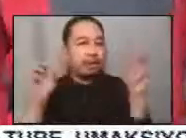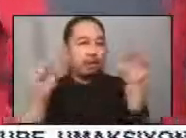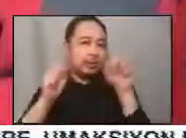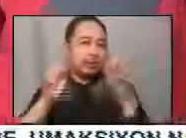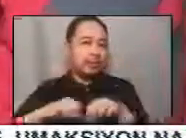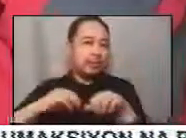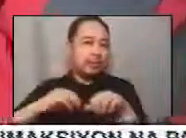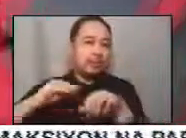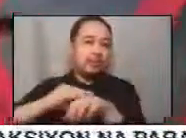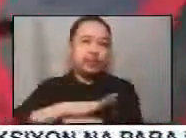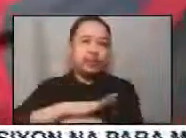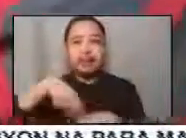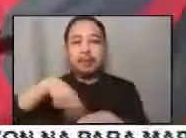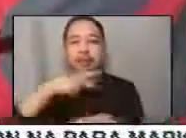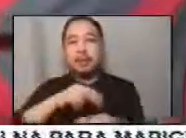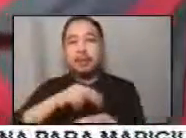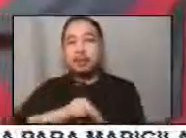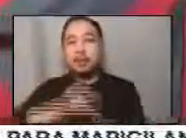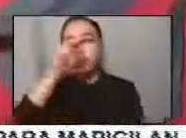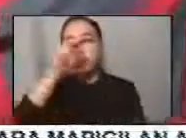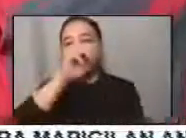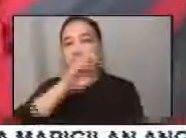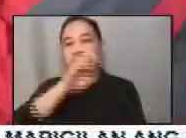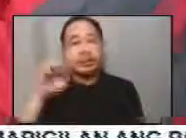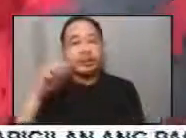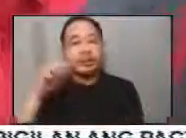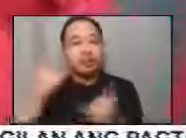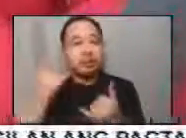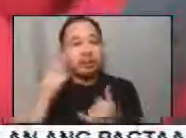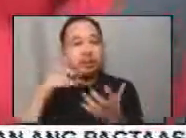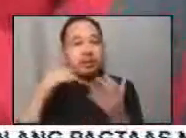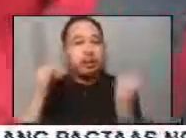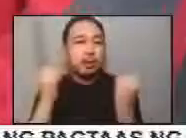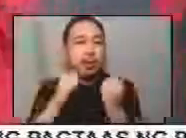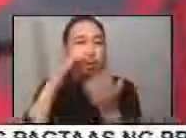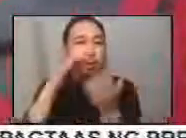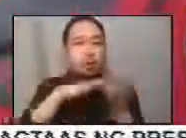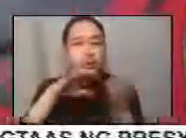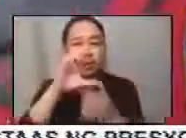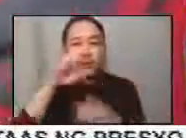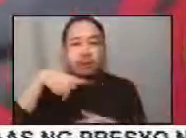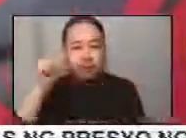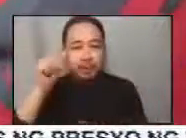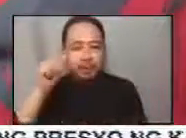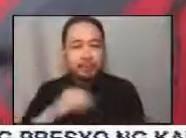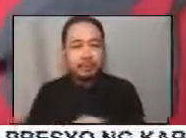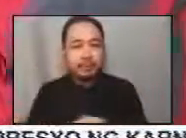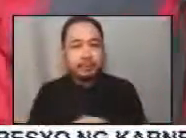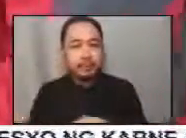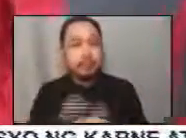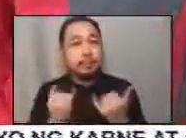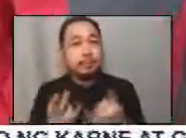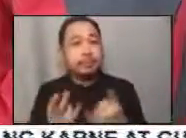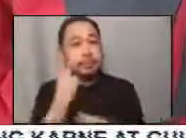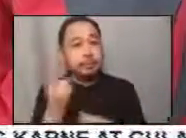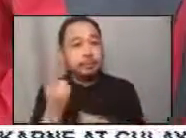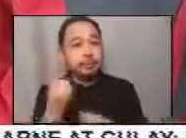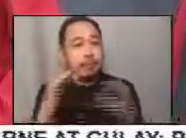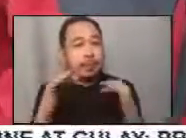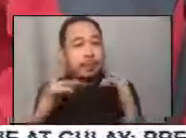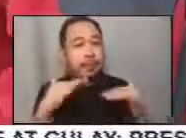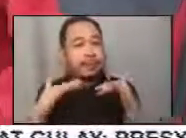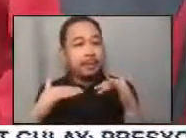Aurora ay magiging maulap sa maghapon at asahan din ang mga pag-ulan pagdating ng hapon at gabi. Umaga pa lang, magiging maulan